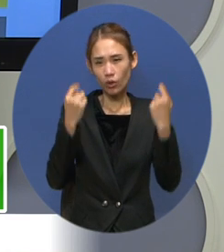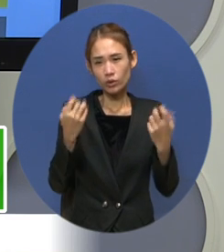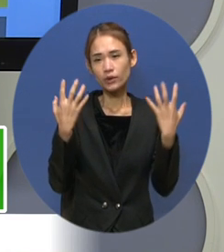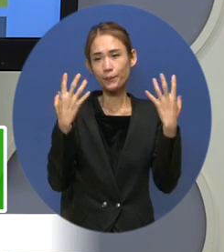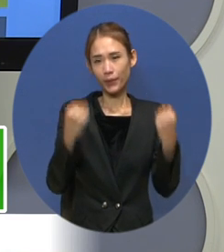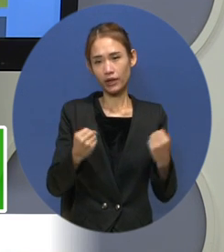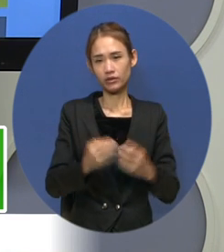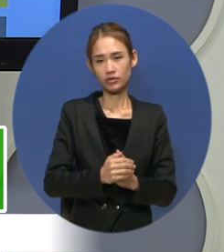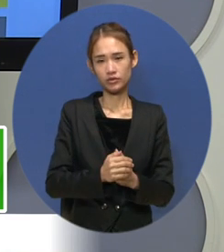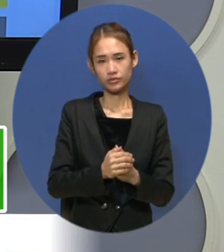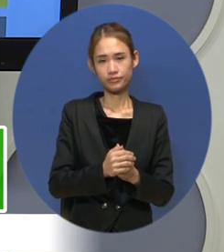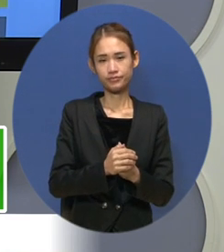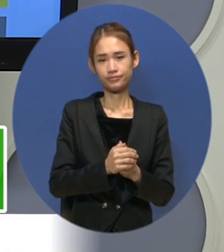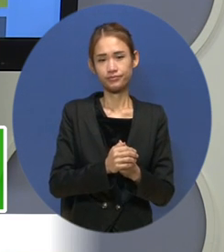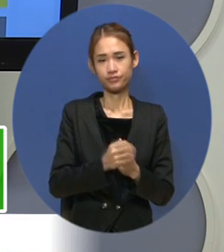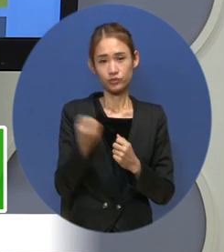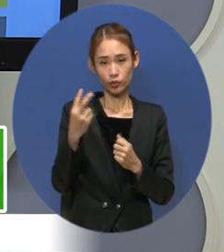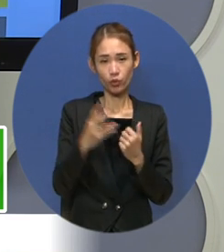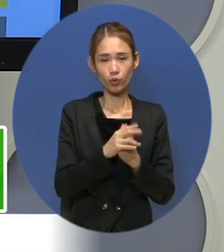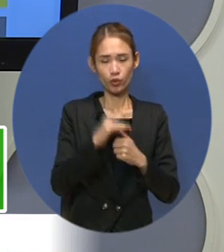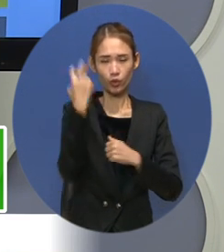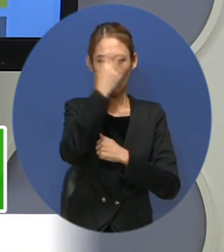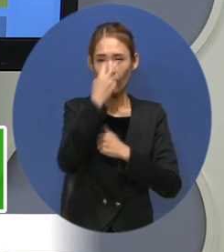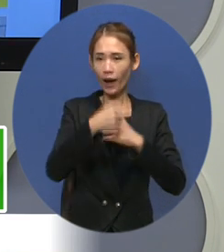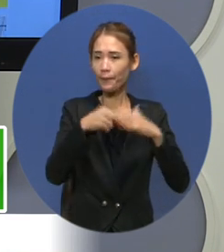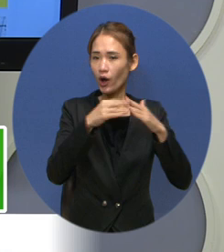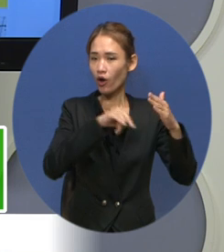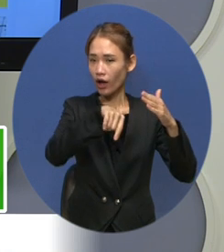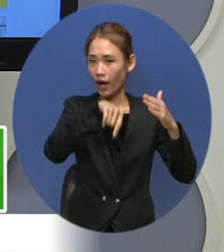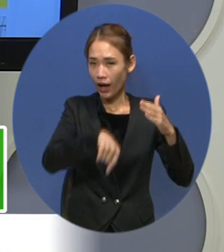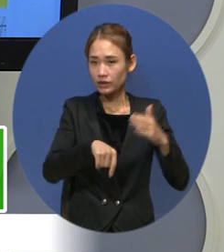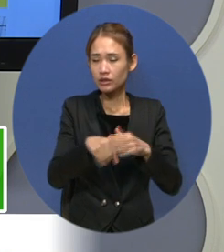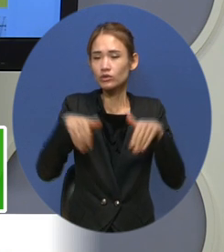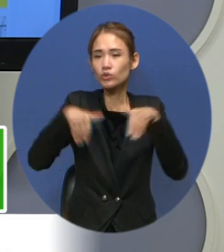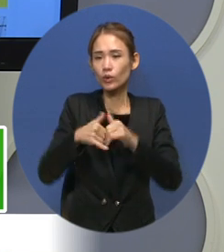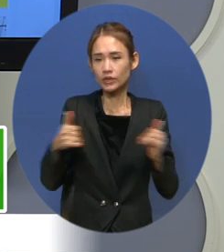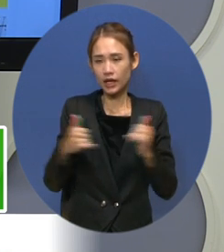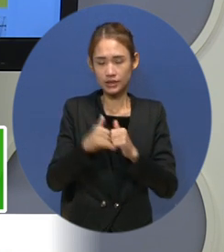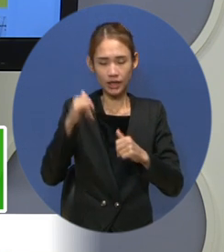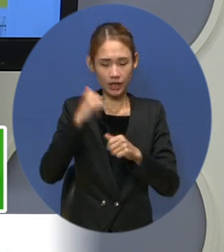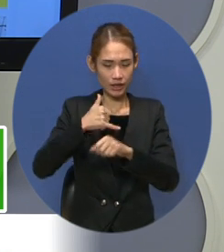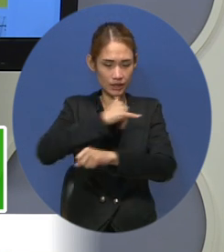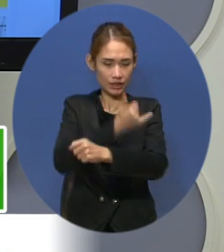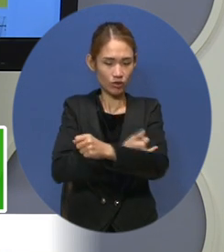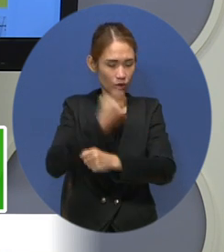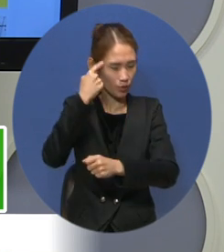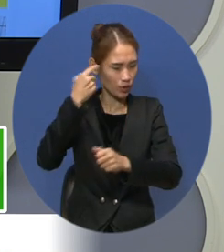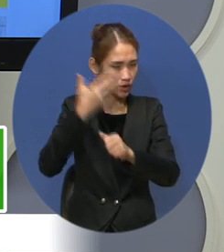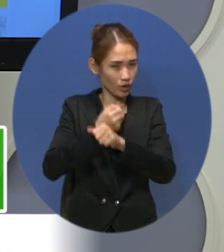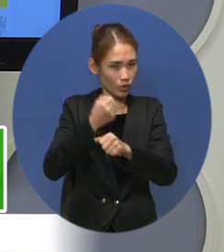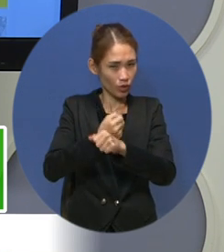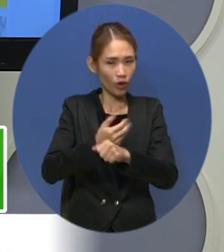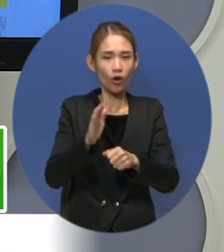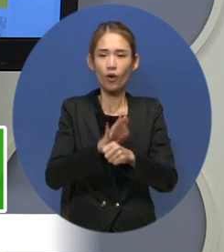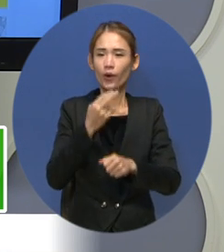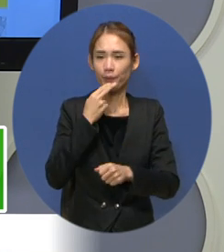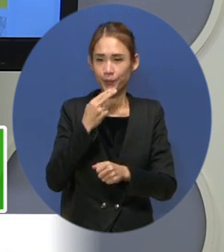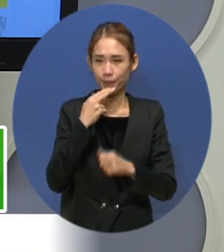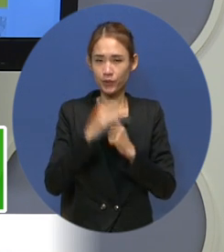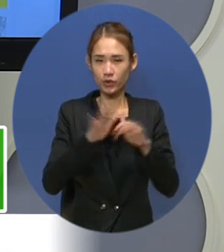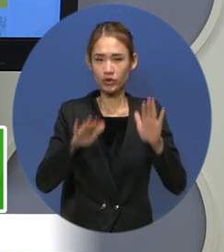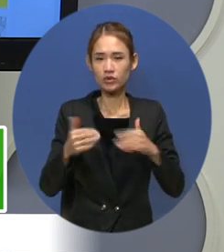있었습니다 또한 요양병원에 는 종사자 인권을 쉽게 선을 위한 교육이 부재 하며 현재